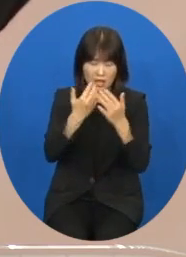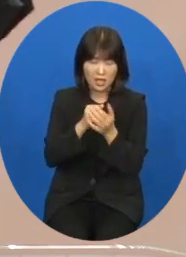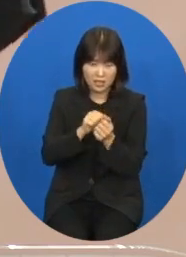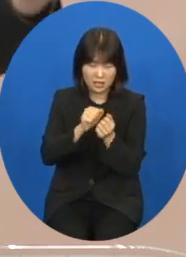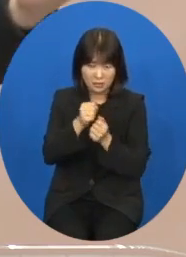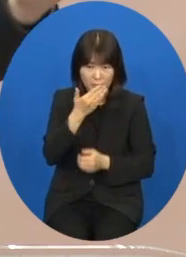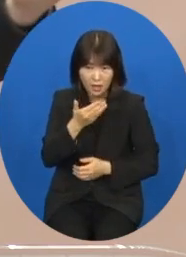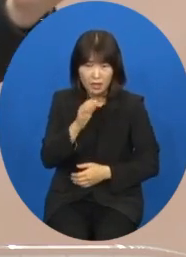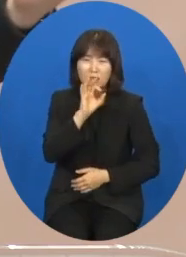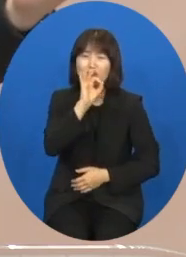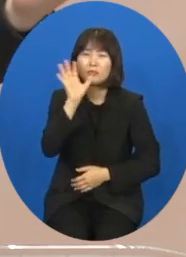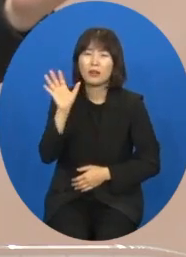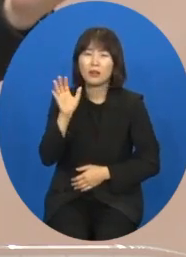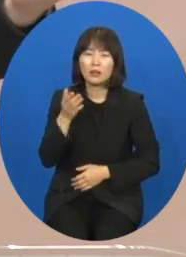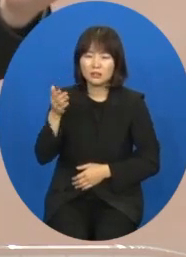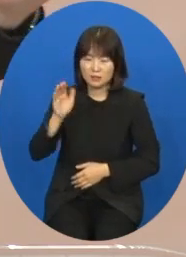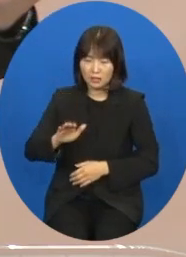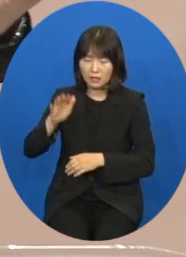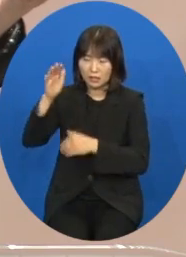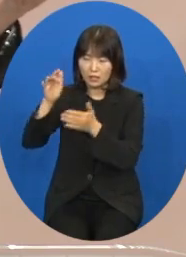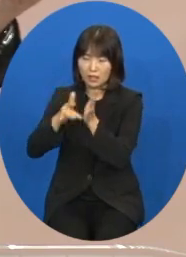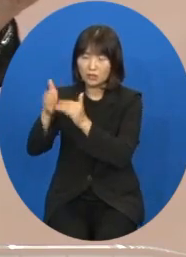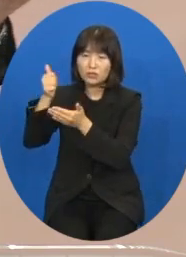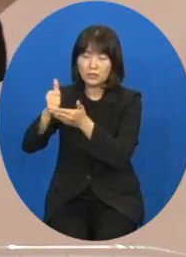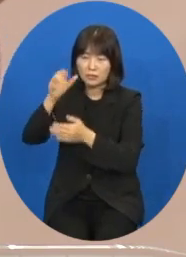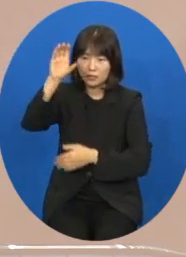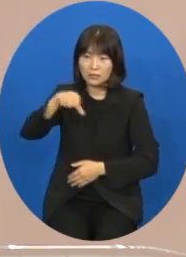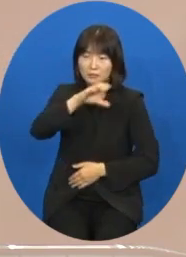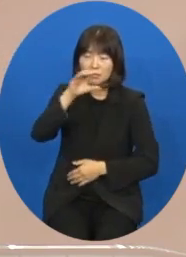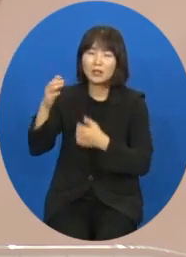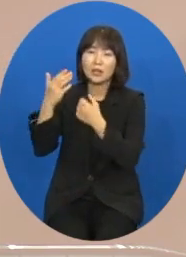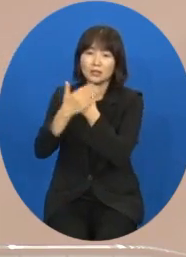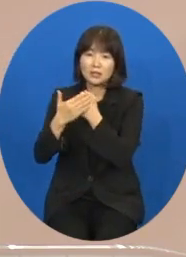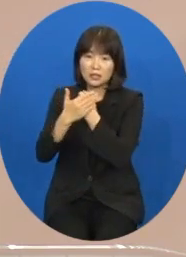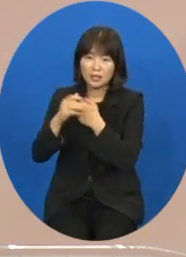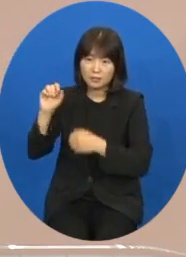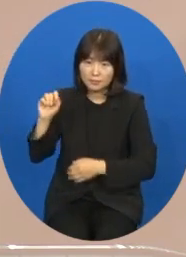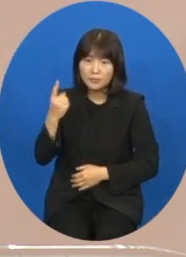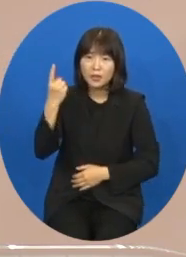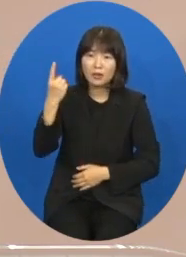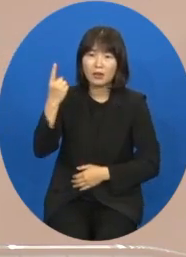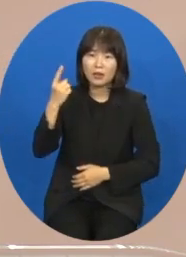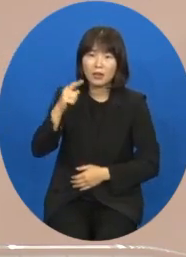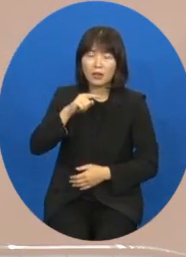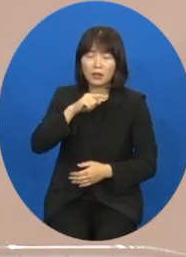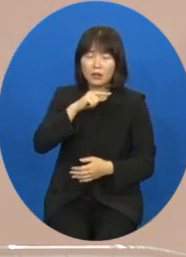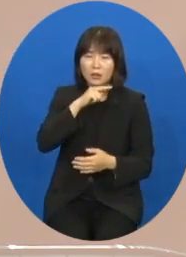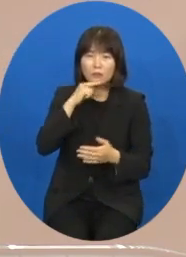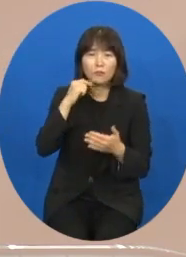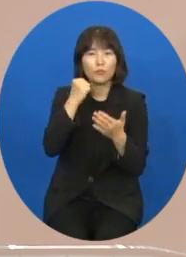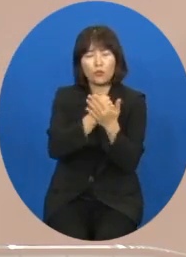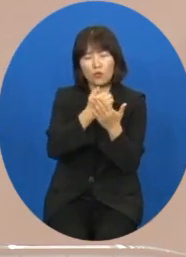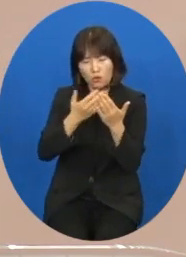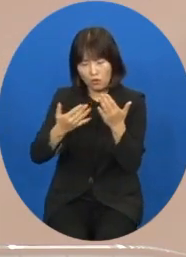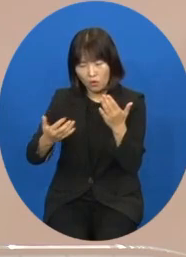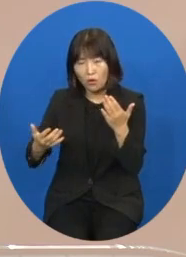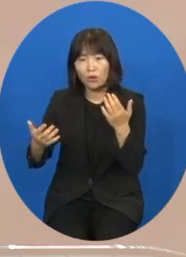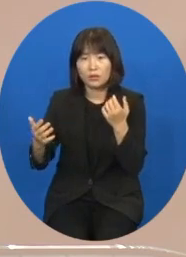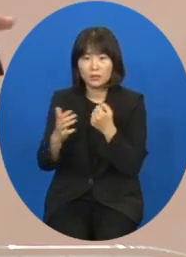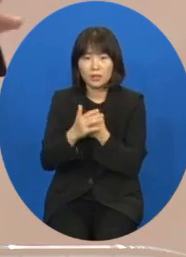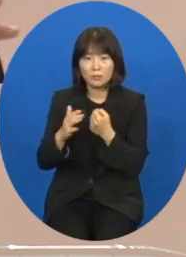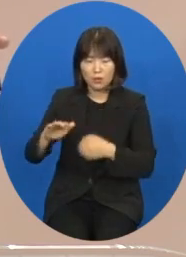예수님의 십자가의 은혜로, 예수님이 십자가에서 보배 같은 피를 흘리셨기에 우리의 죄가